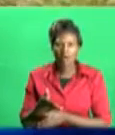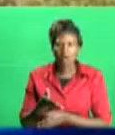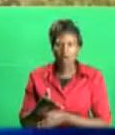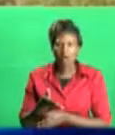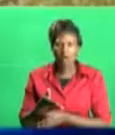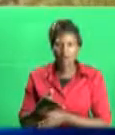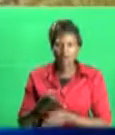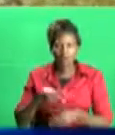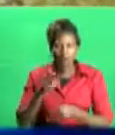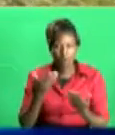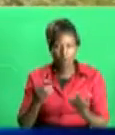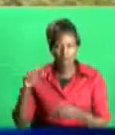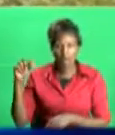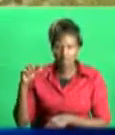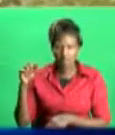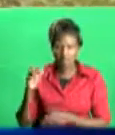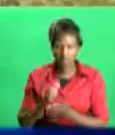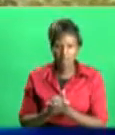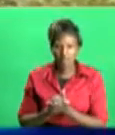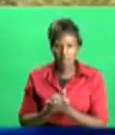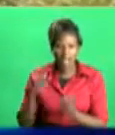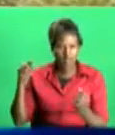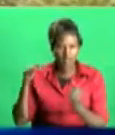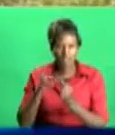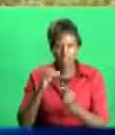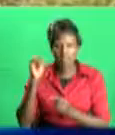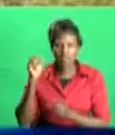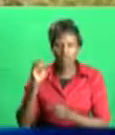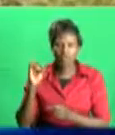ikielekea Garissa ikielekea mpaka Isiolo.